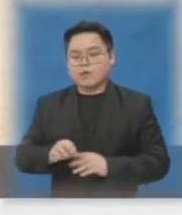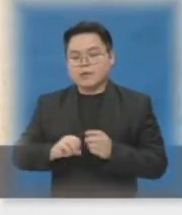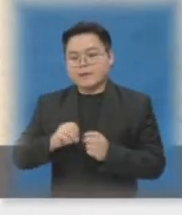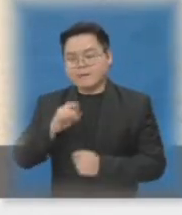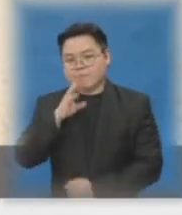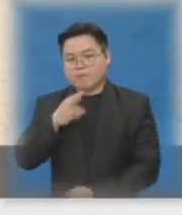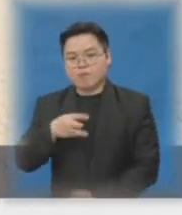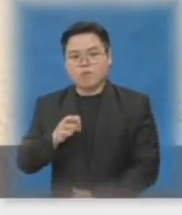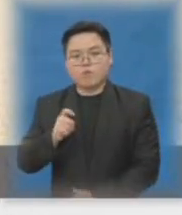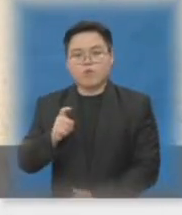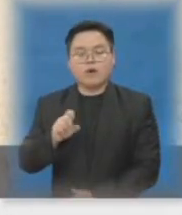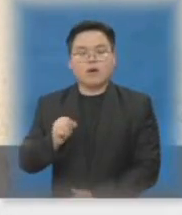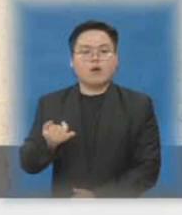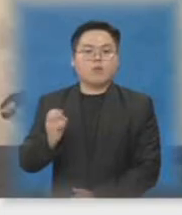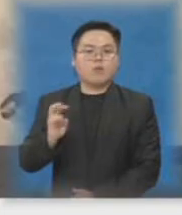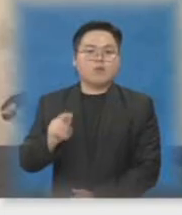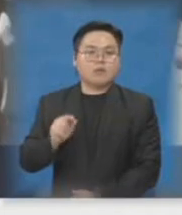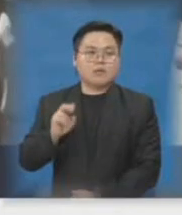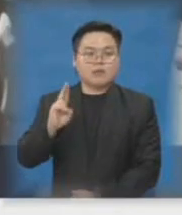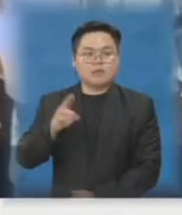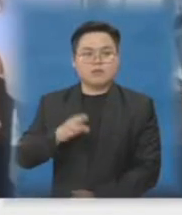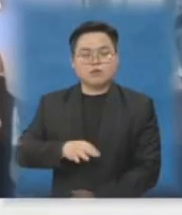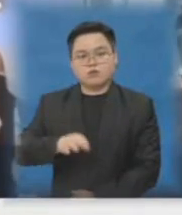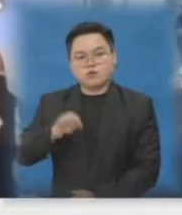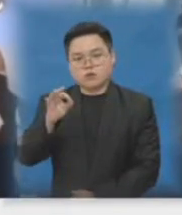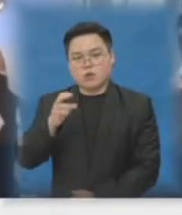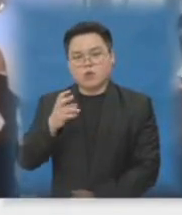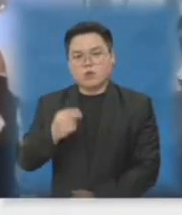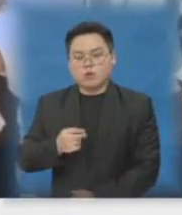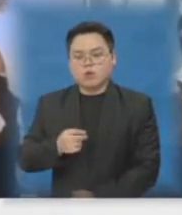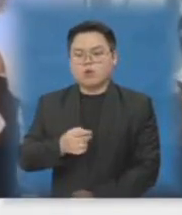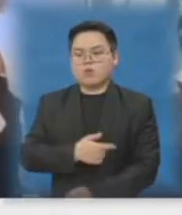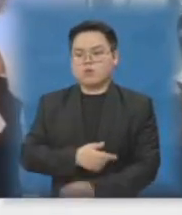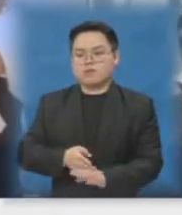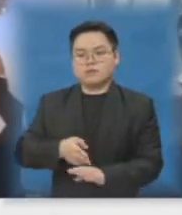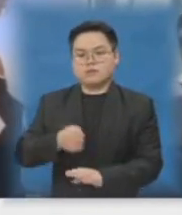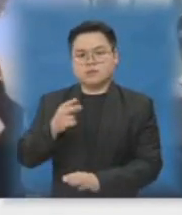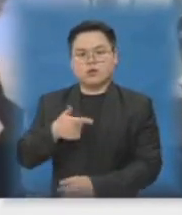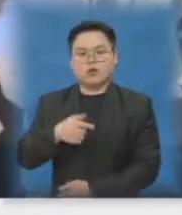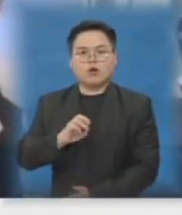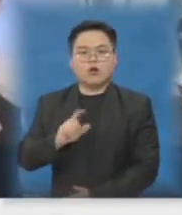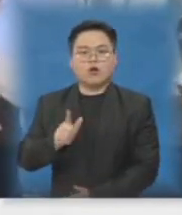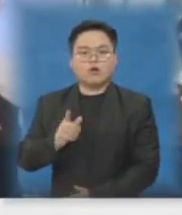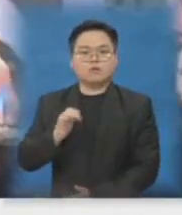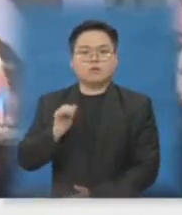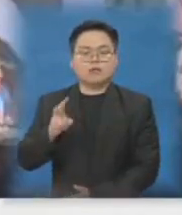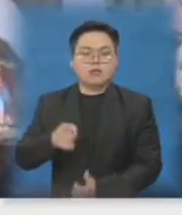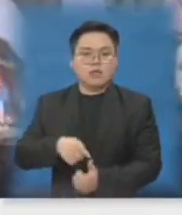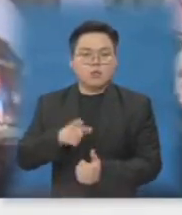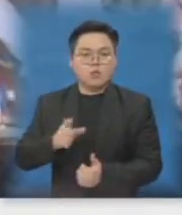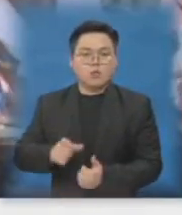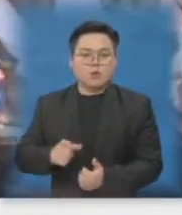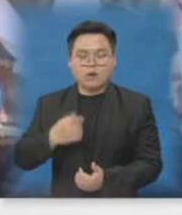булаг компани шалгарч өнөөдөр нийслэлийн орон сууцны корпорацийн гүйцэтгэх захирал Гой Сайхан батламж гарт боллоо.